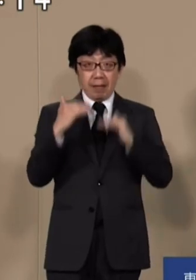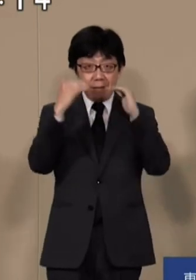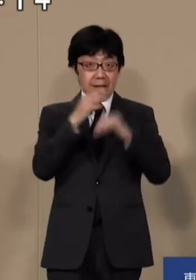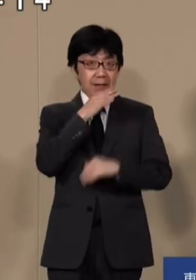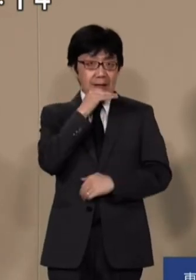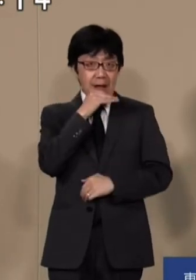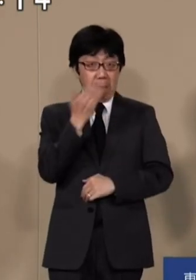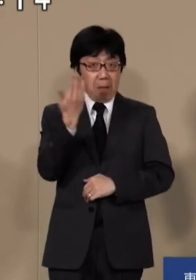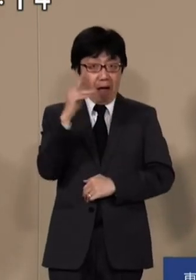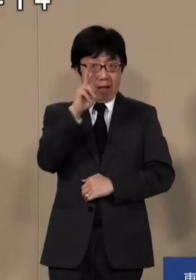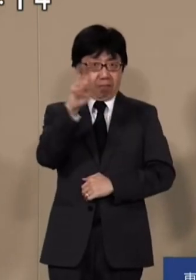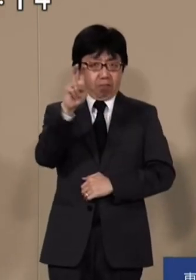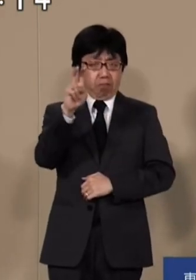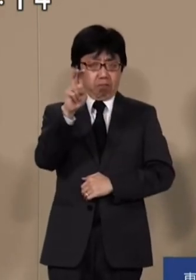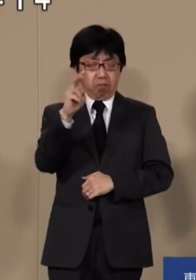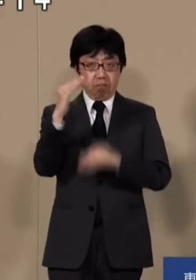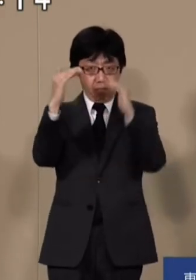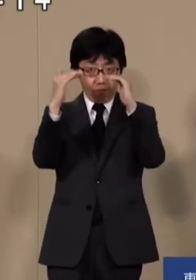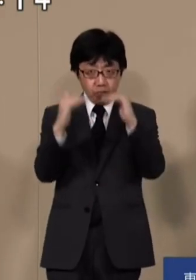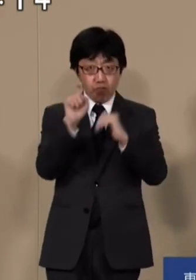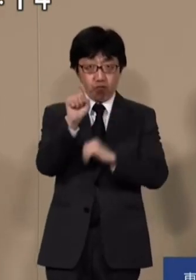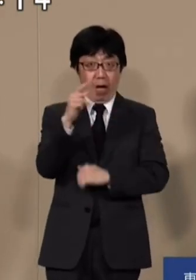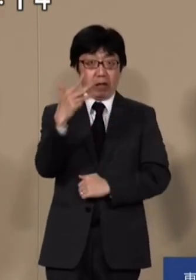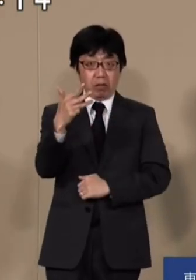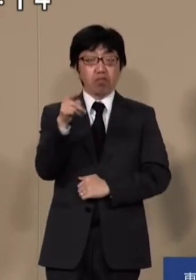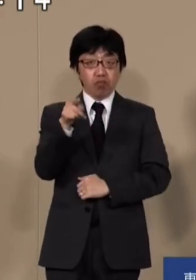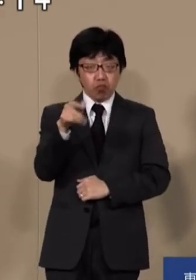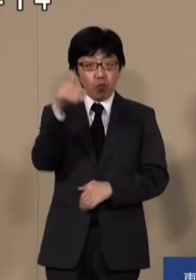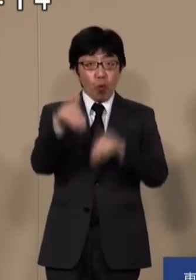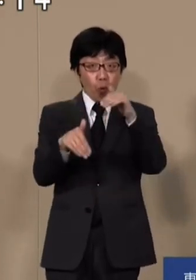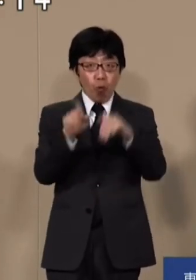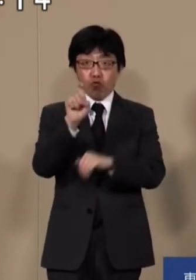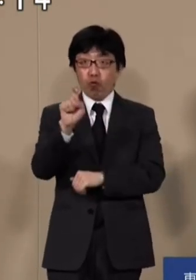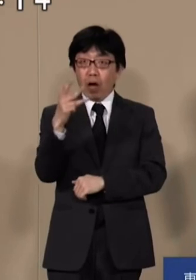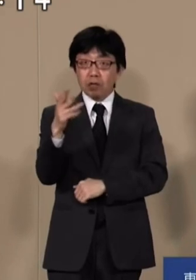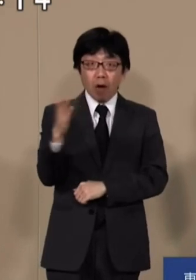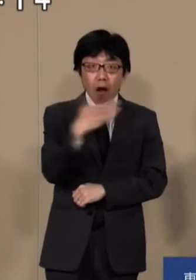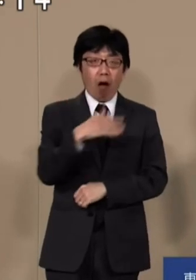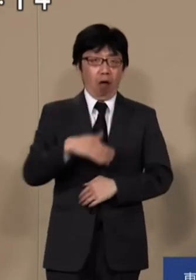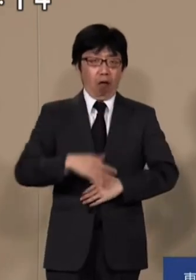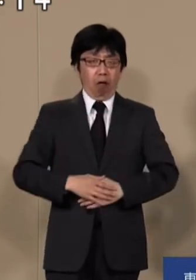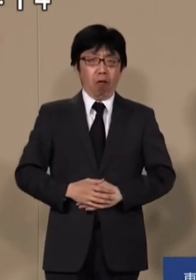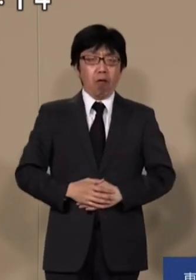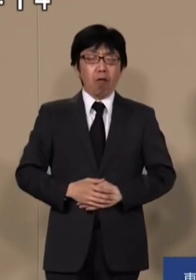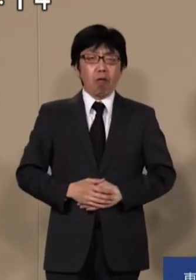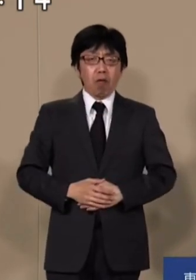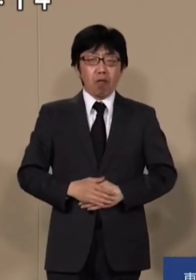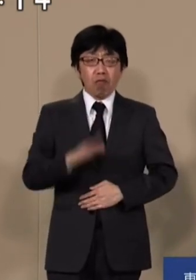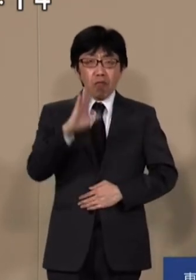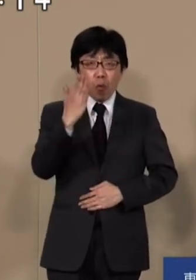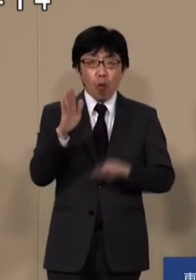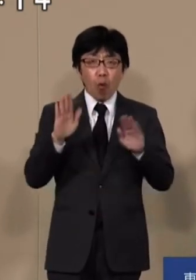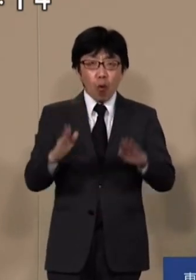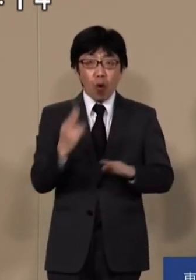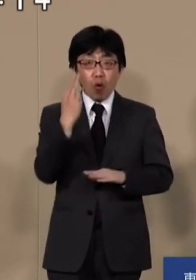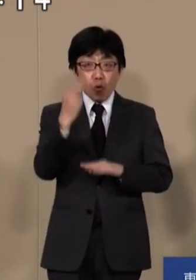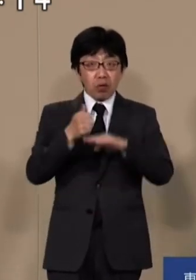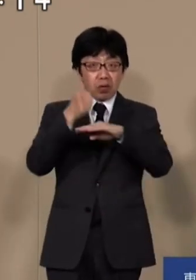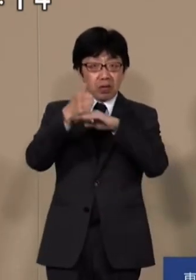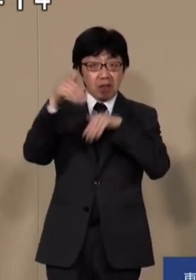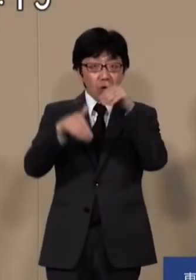で18歳から選挙に投票ができるようになりましたそれにも関わらず今回の東京都事